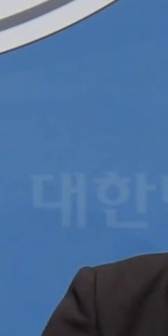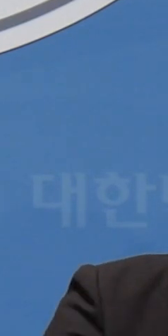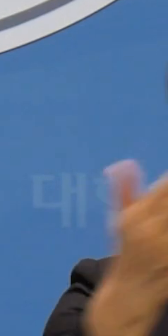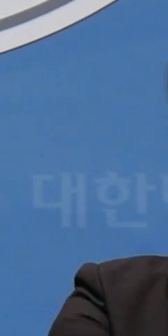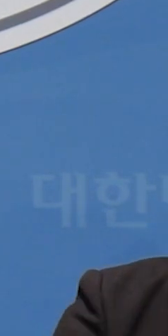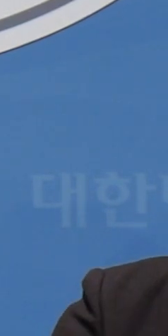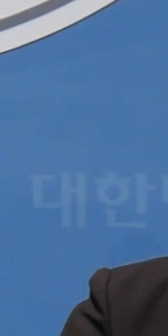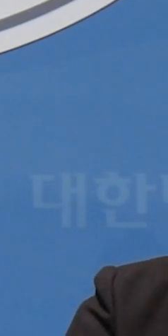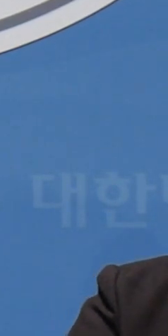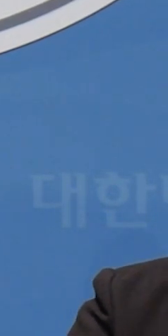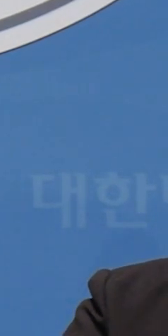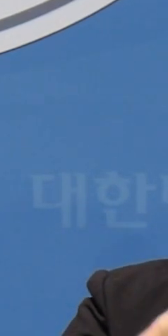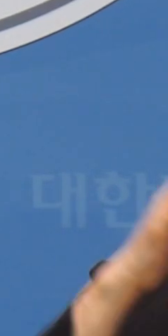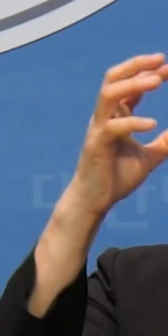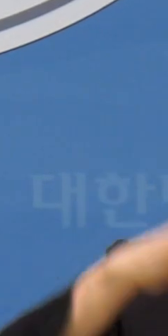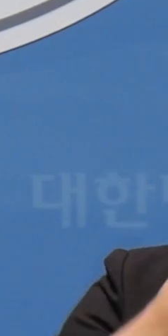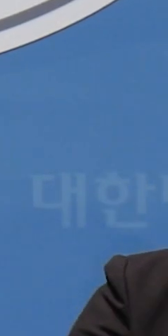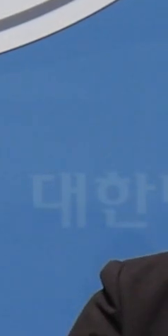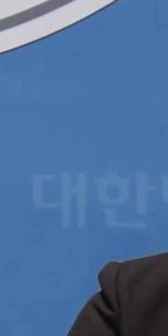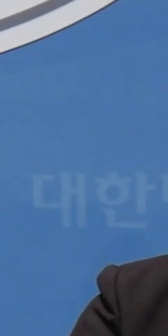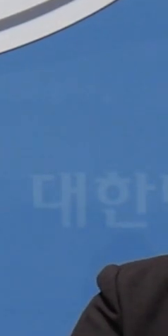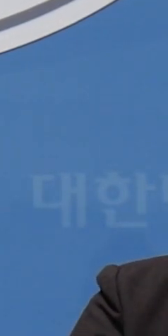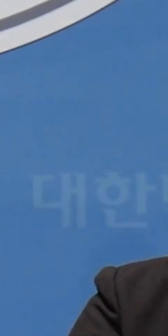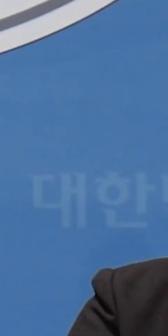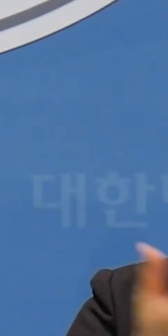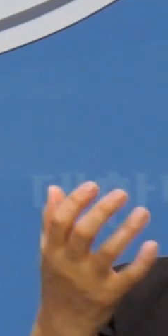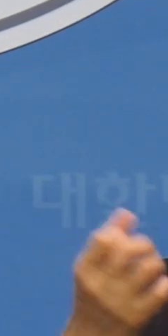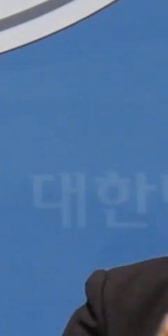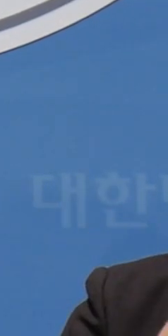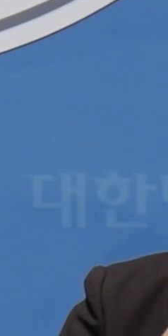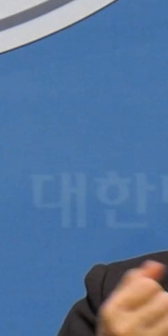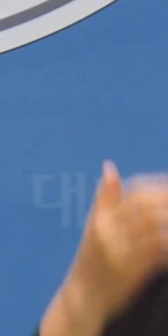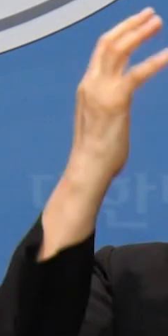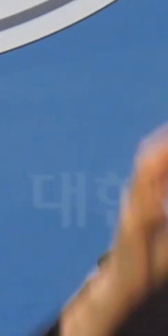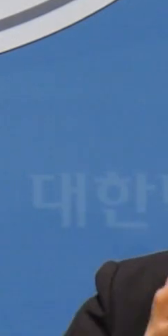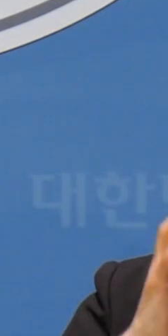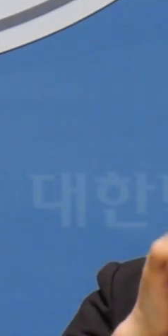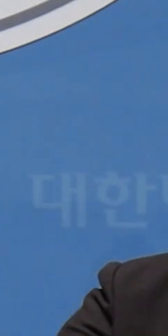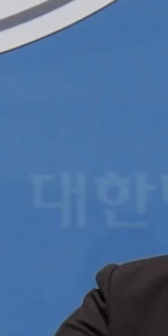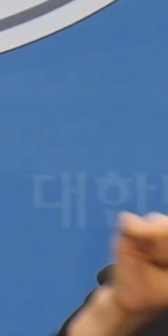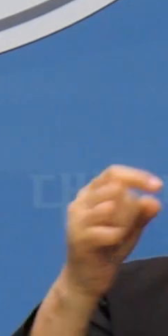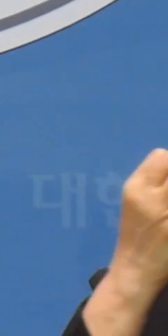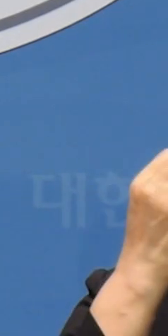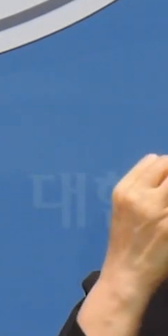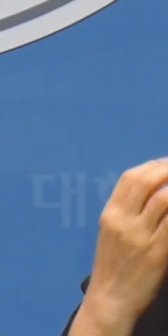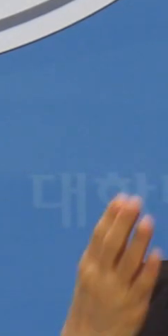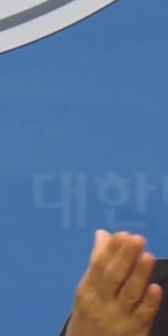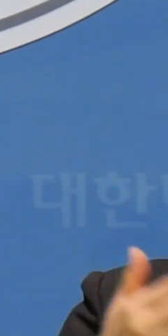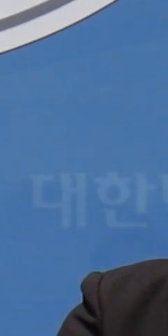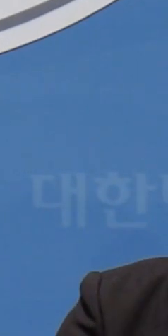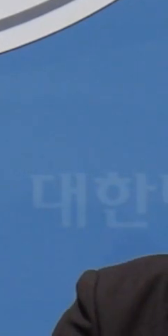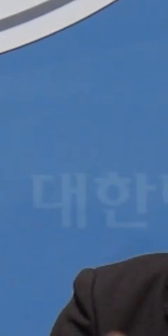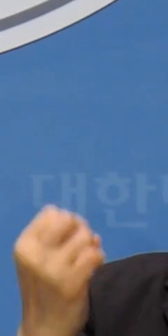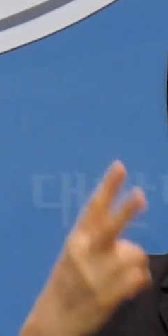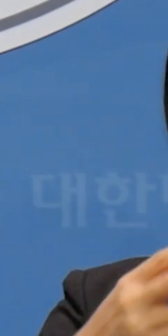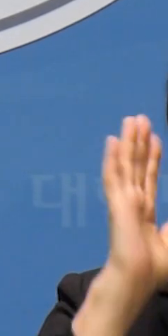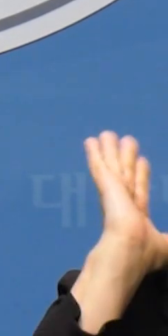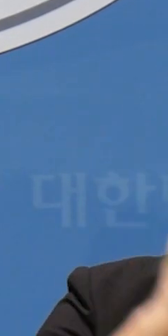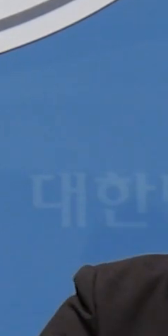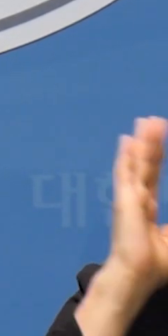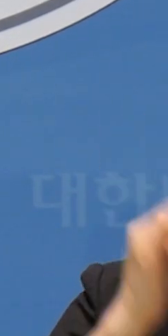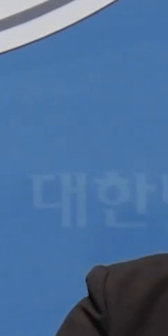여러분들의 아낌없는 질책과 격려를 나침반 삼아서 대한민국의 정치를 새롭게, 또